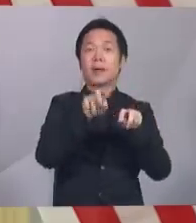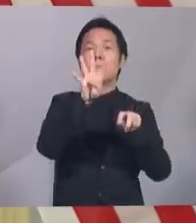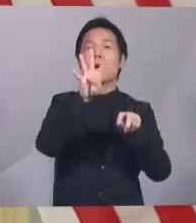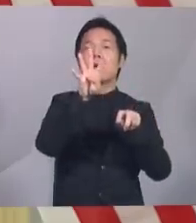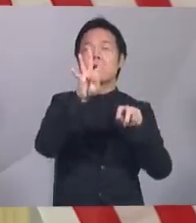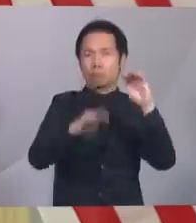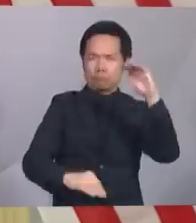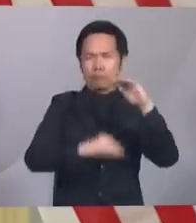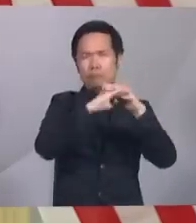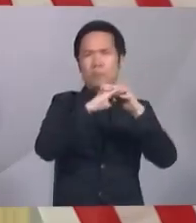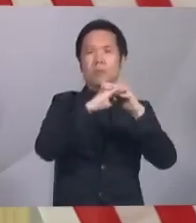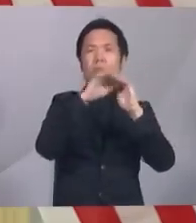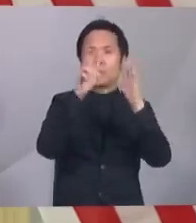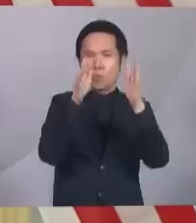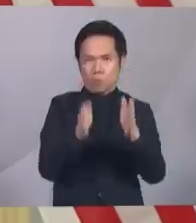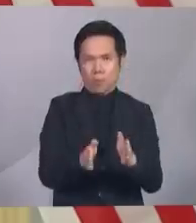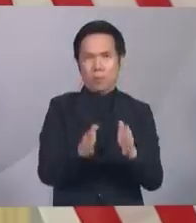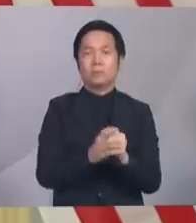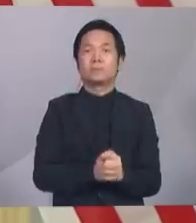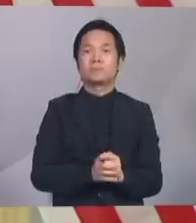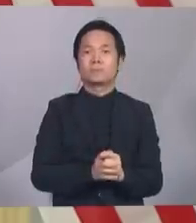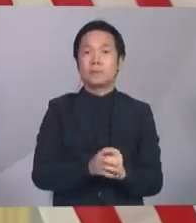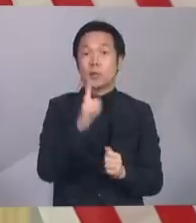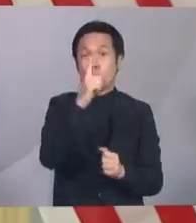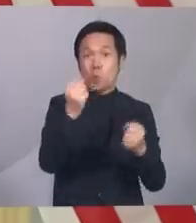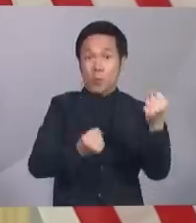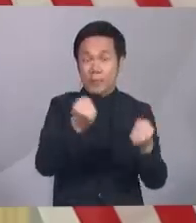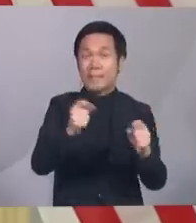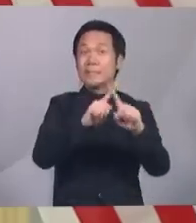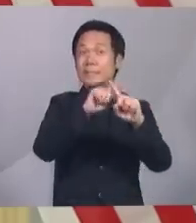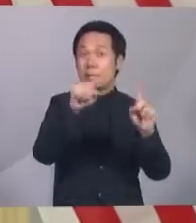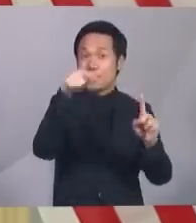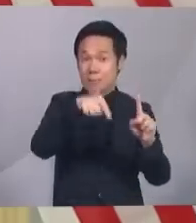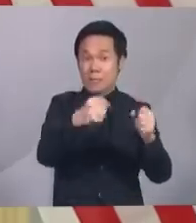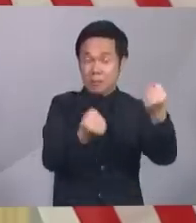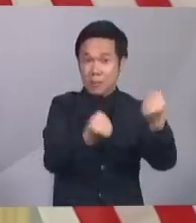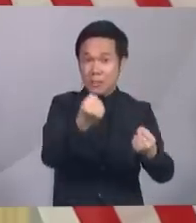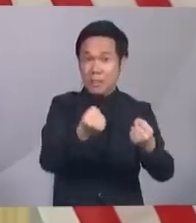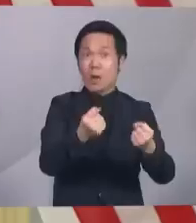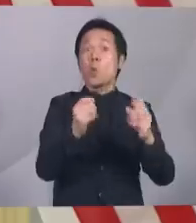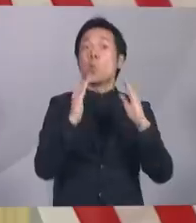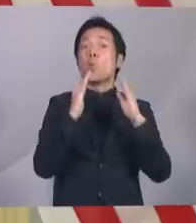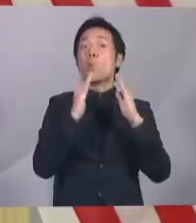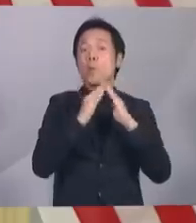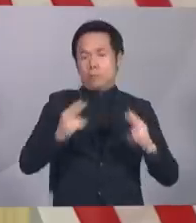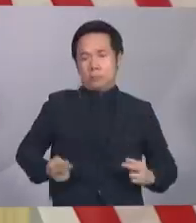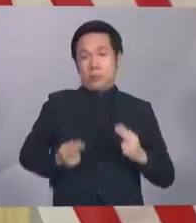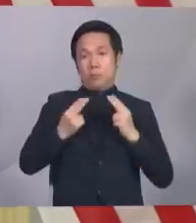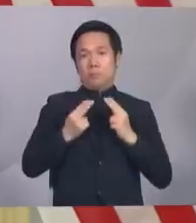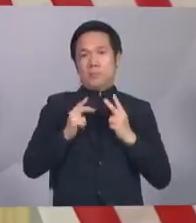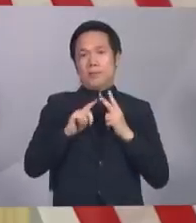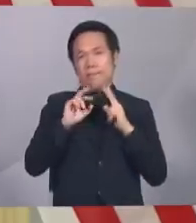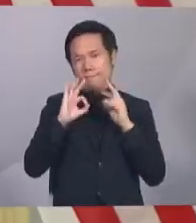dalam setiap kenderaan, tetapi mestilah dari keluarga yang sama, dari rumah yang sama.